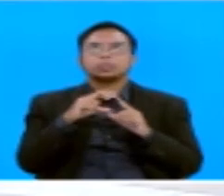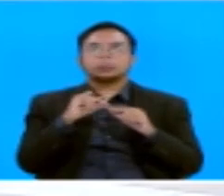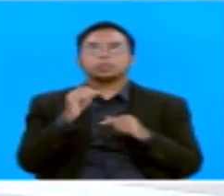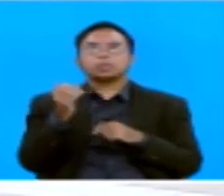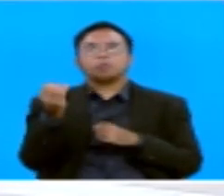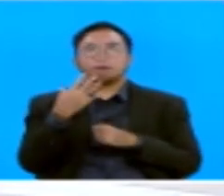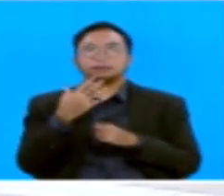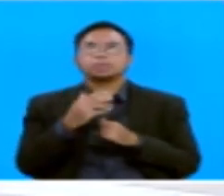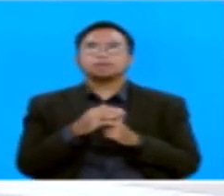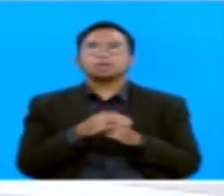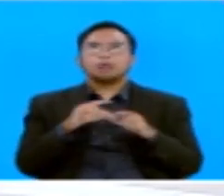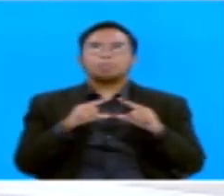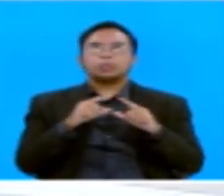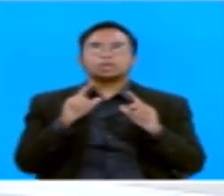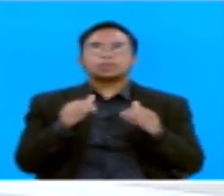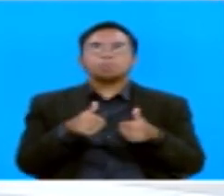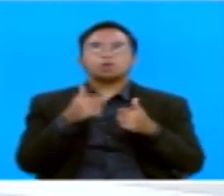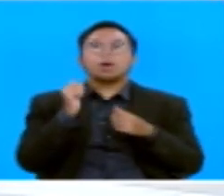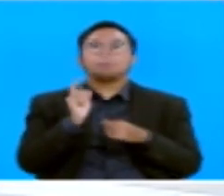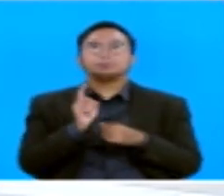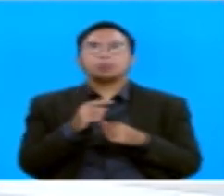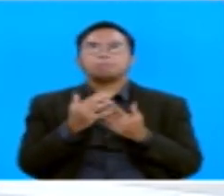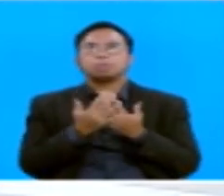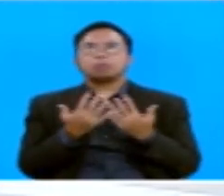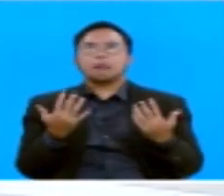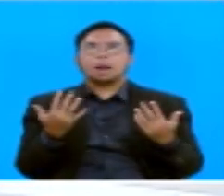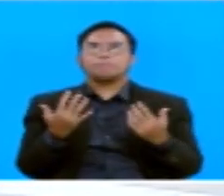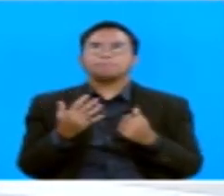ditemukan begitu ya, karena warga juga khawatir, apalagi keluarga di sana ya.